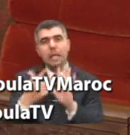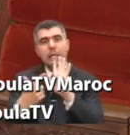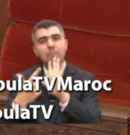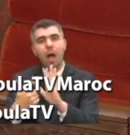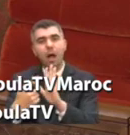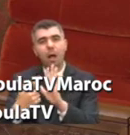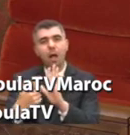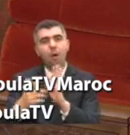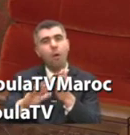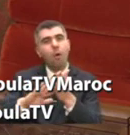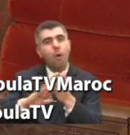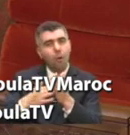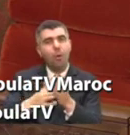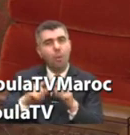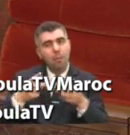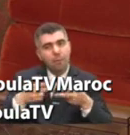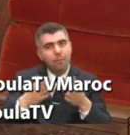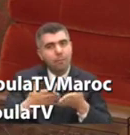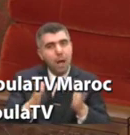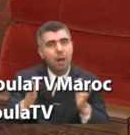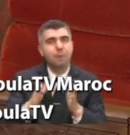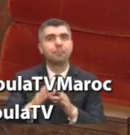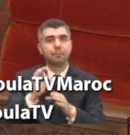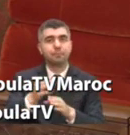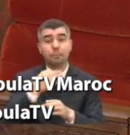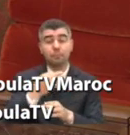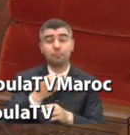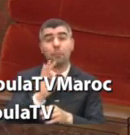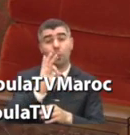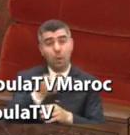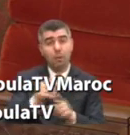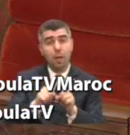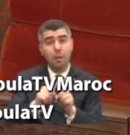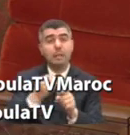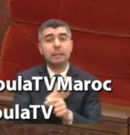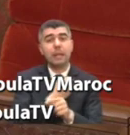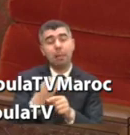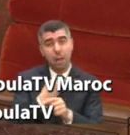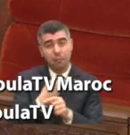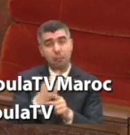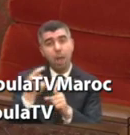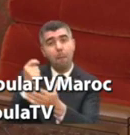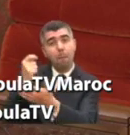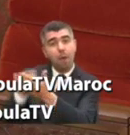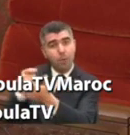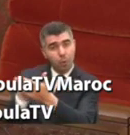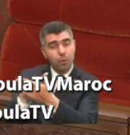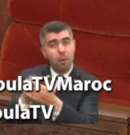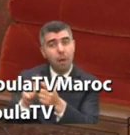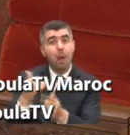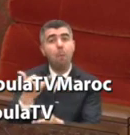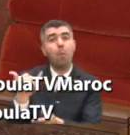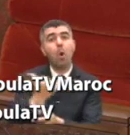خدات ما يمكن الأقصى ما يمكن، مع العلم أن خصنا نشجعوا القطاع الخاص كذلك الغير النفعي